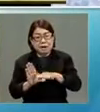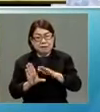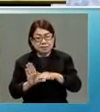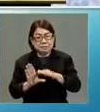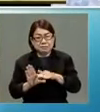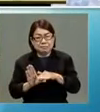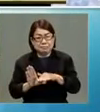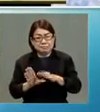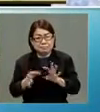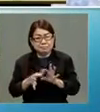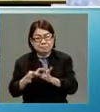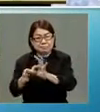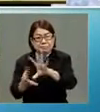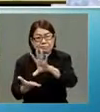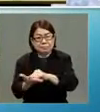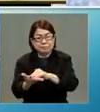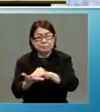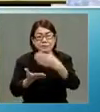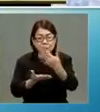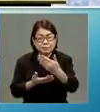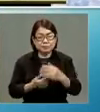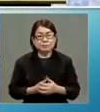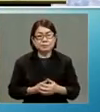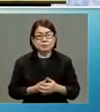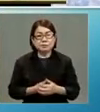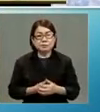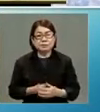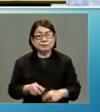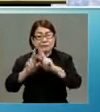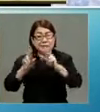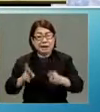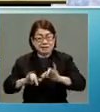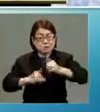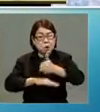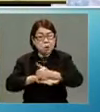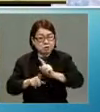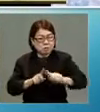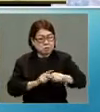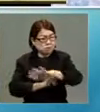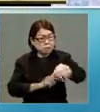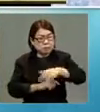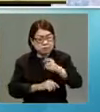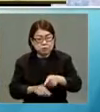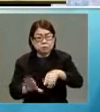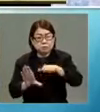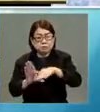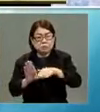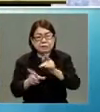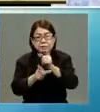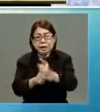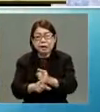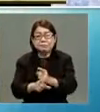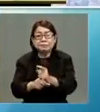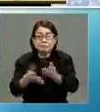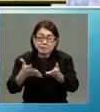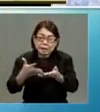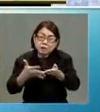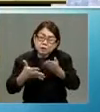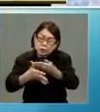เข้าสู่ระบบไทยชนะนี้นะครับผู้ประกอบการต้องลงทะเบียนนะครับมีขั้นตอนการลงทะเบียนแล้วครับคราวนี้การลงทะเบียนน